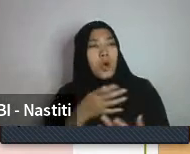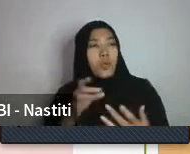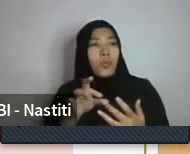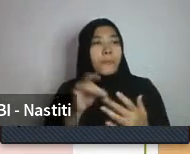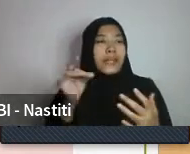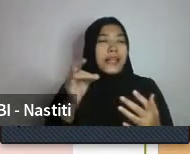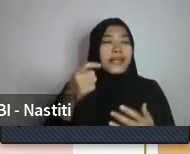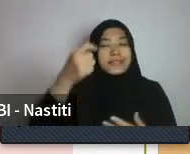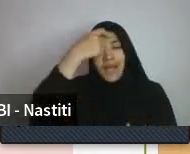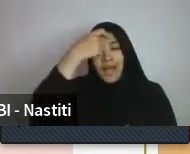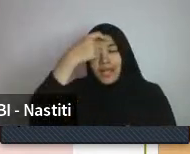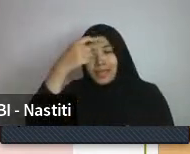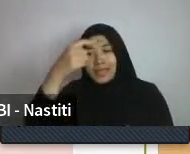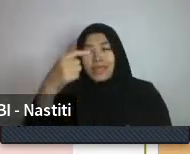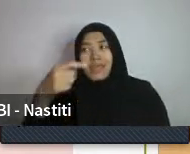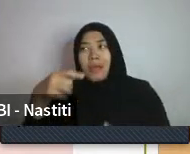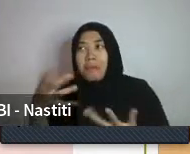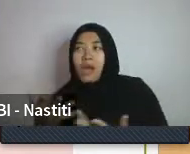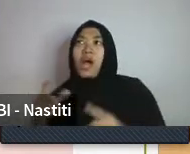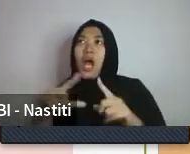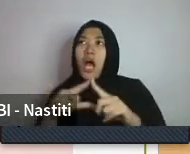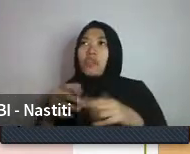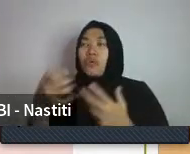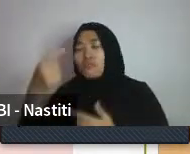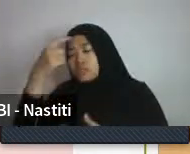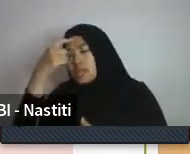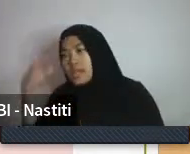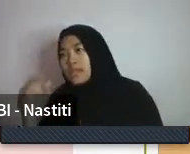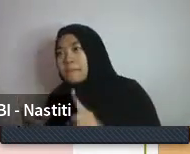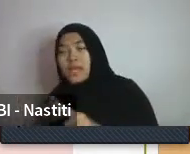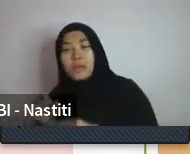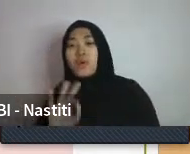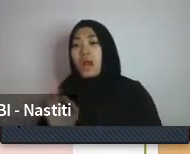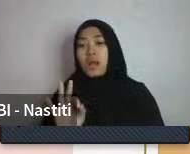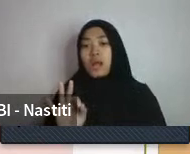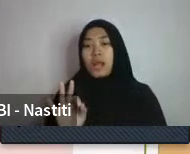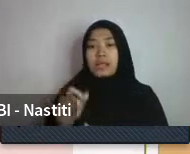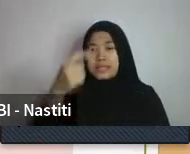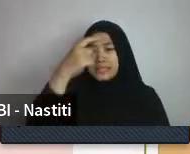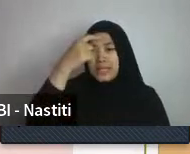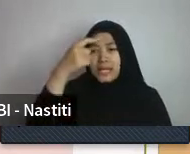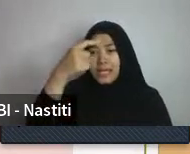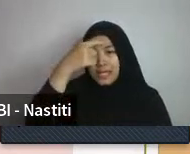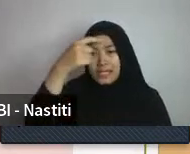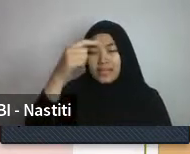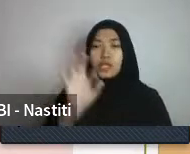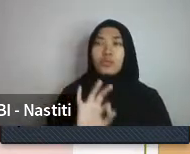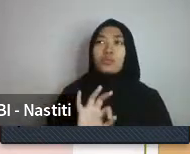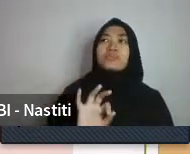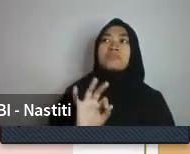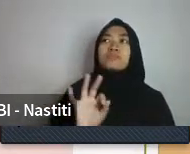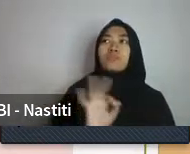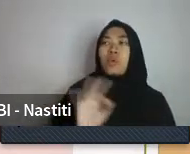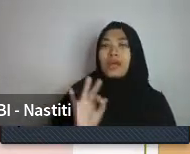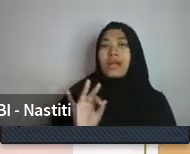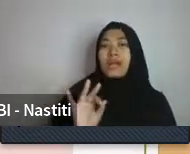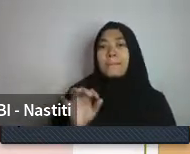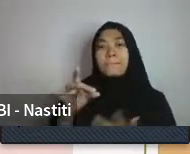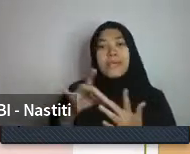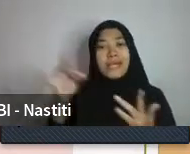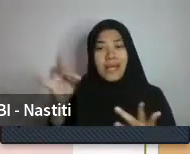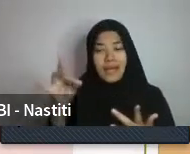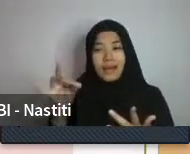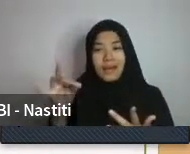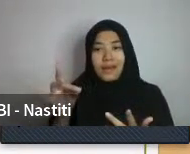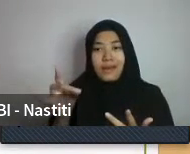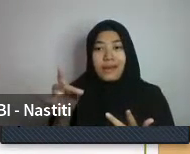bahwa disabilitas itu juga bukan keinginan siapapun ya, dan siapapun bisa